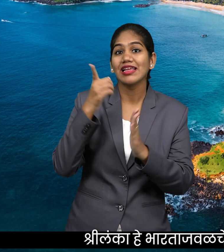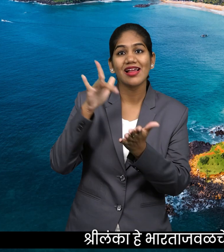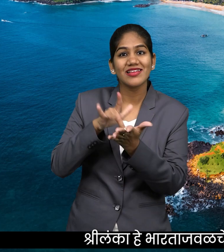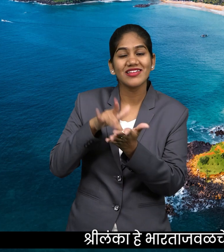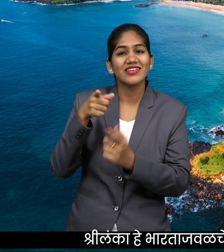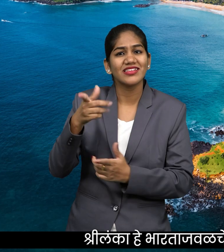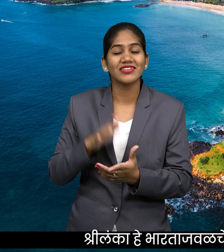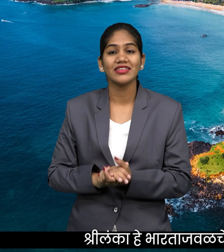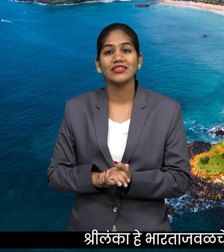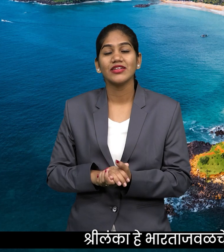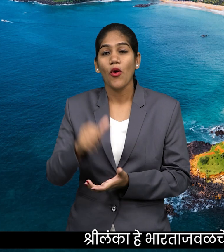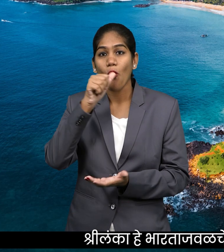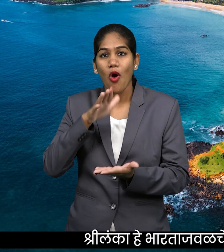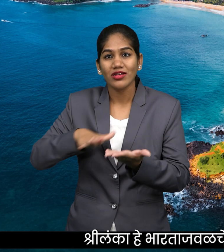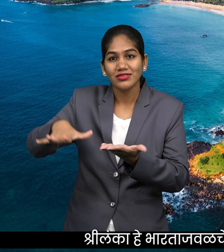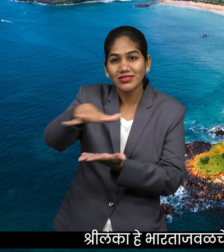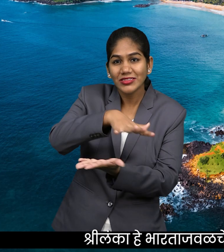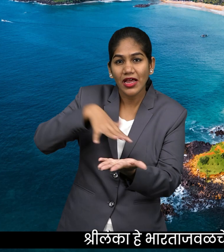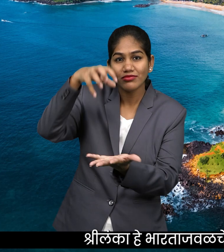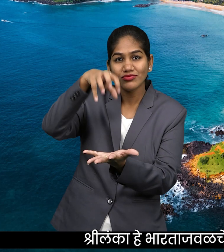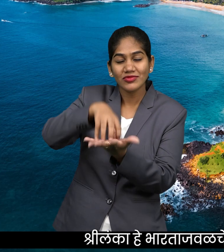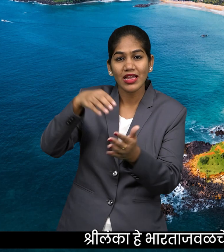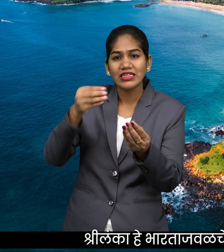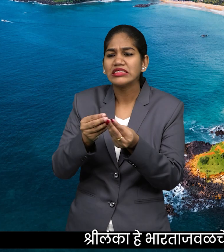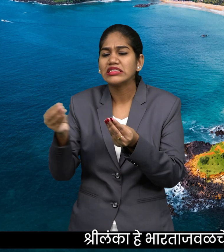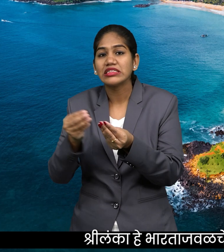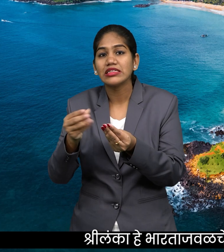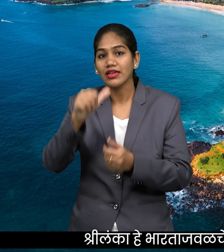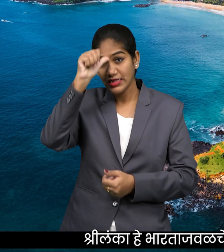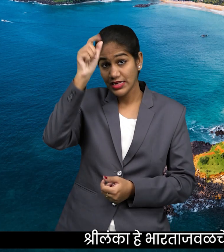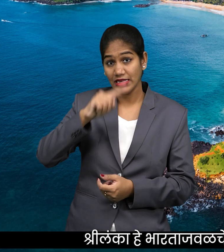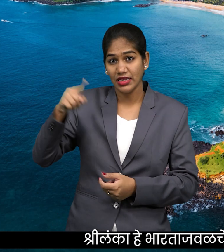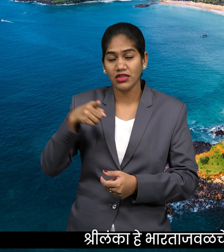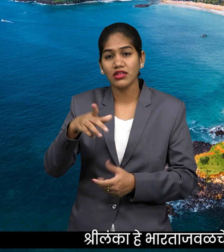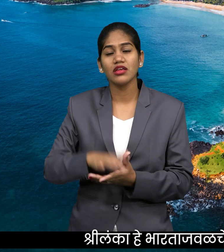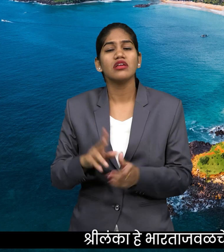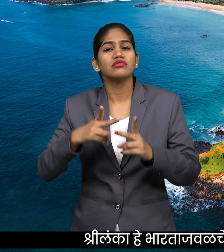श्रीलंका हे भारताजवळचे वैविध्यपूर्ण लोकसंख्या असलेले बेट आहे.